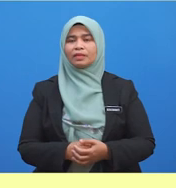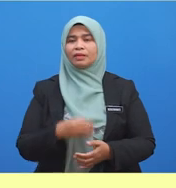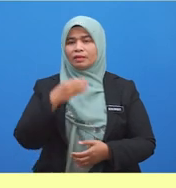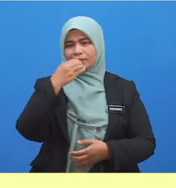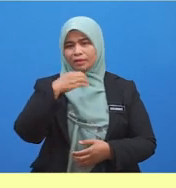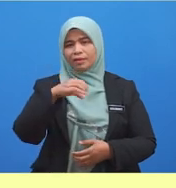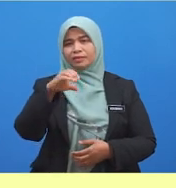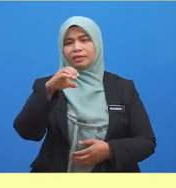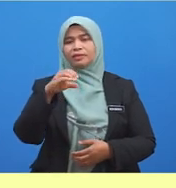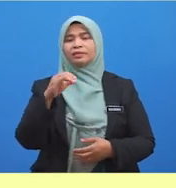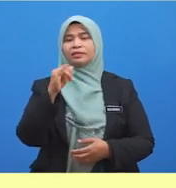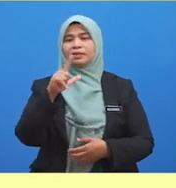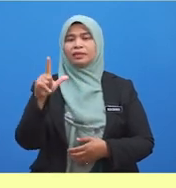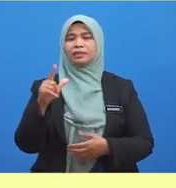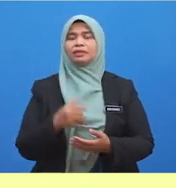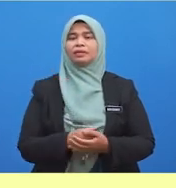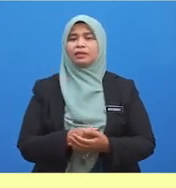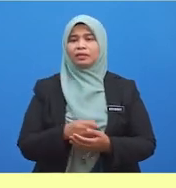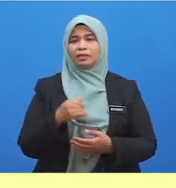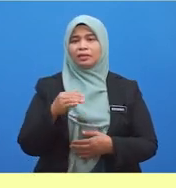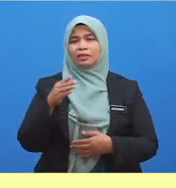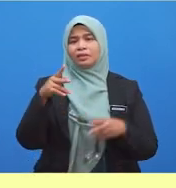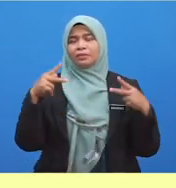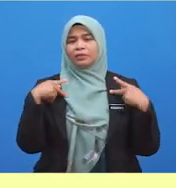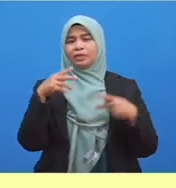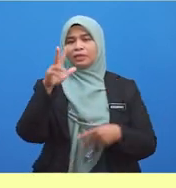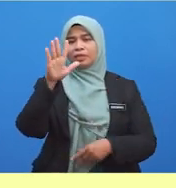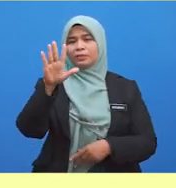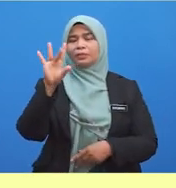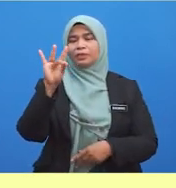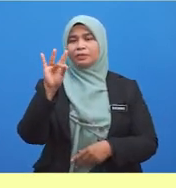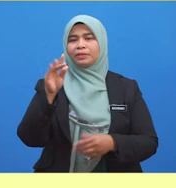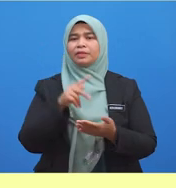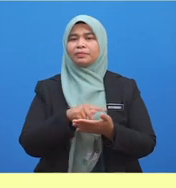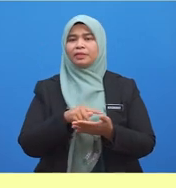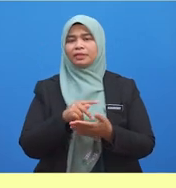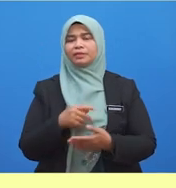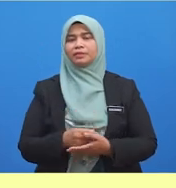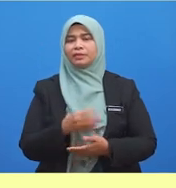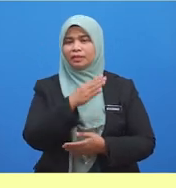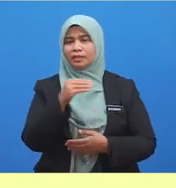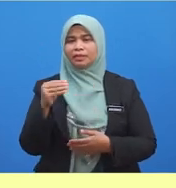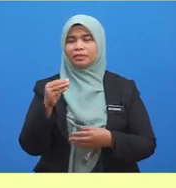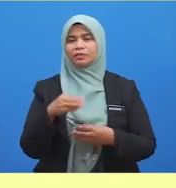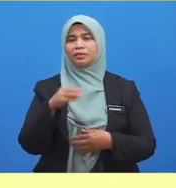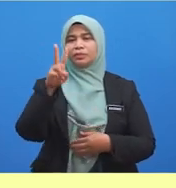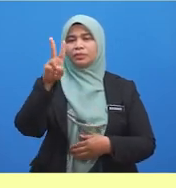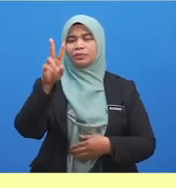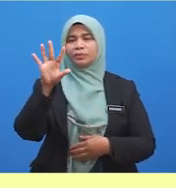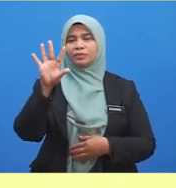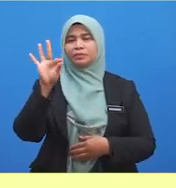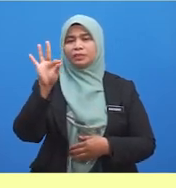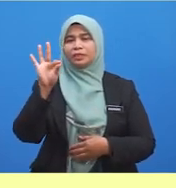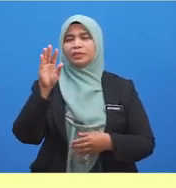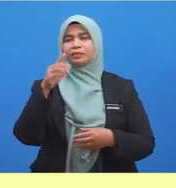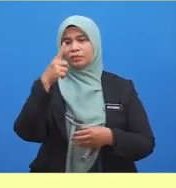kromosom dan 29 kromosom dalam gametnya. Cuba teka, berapakah pula